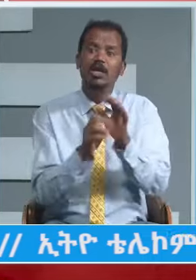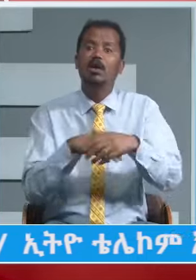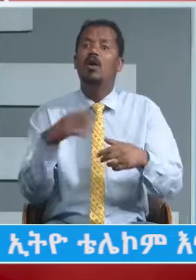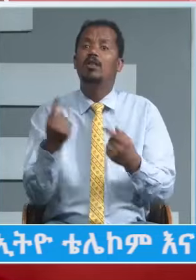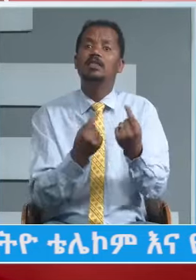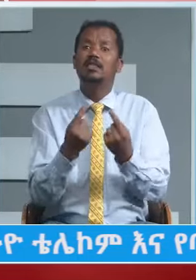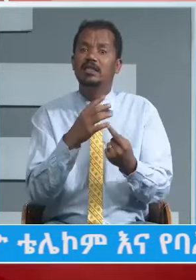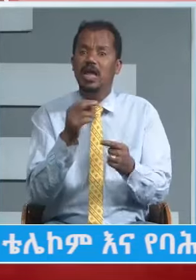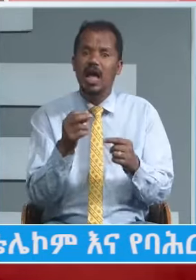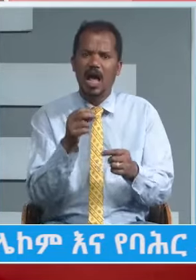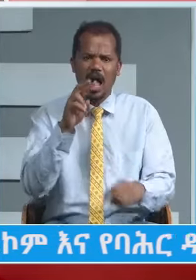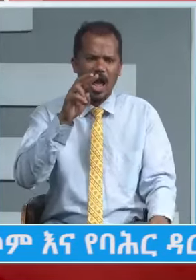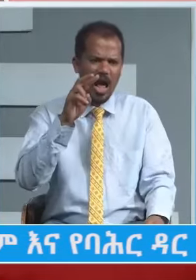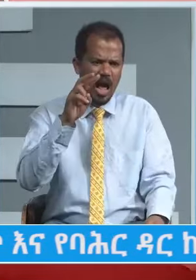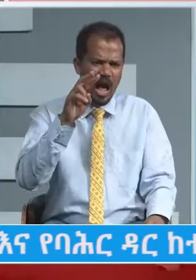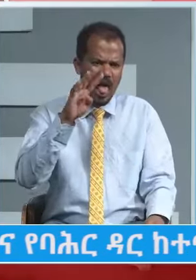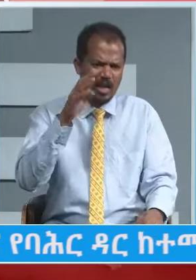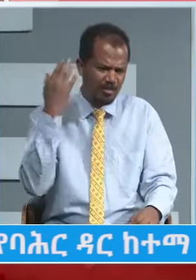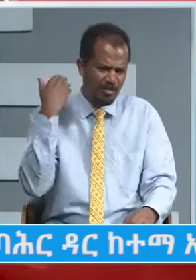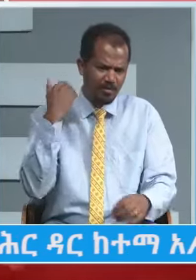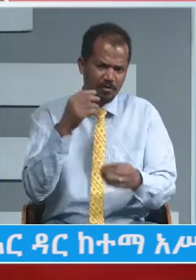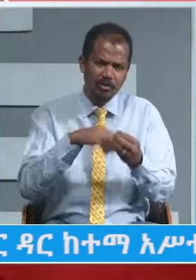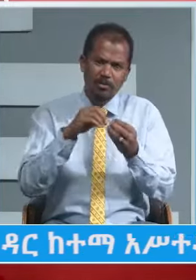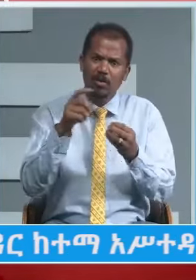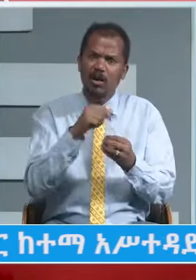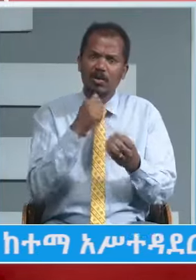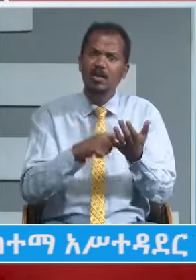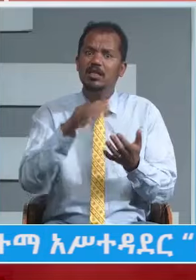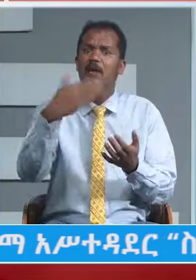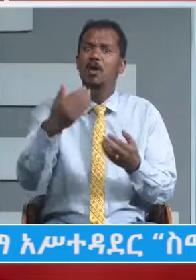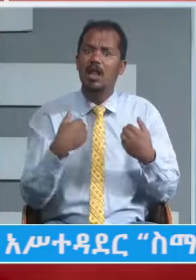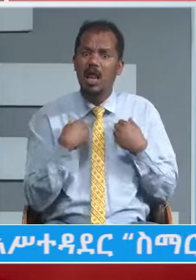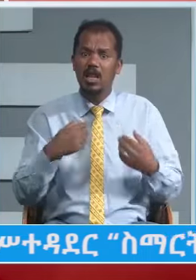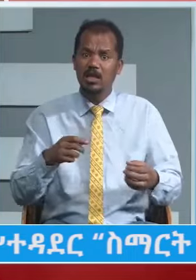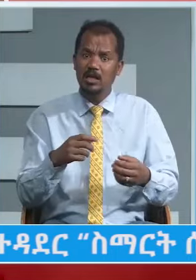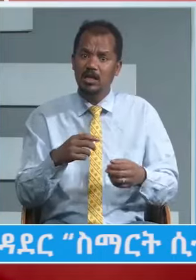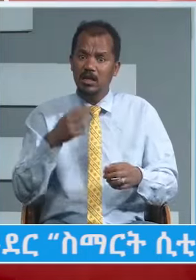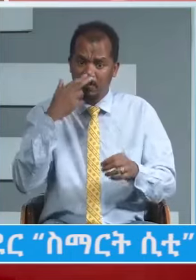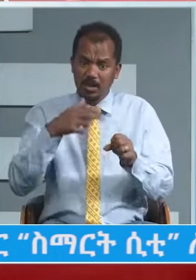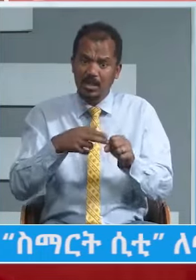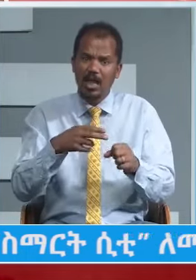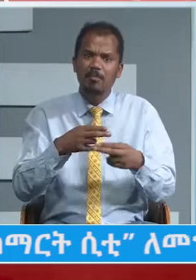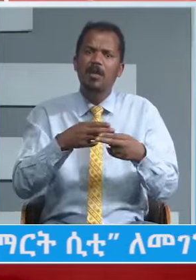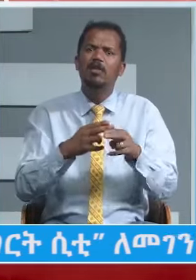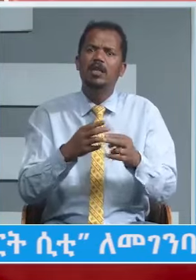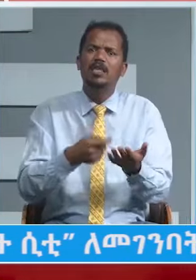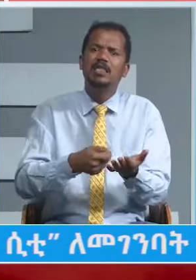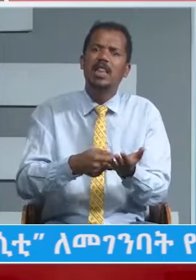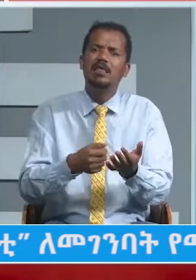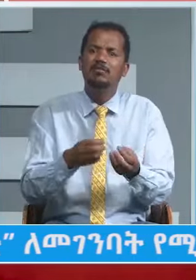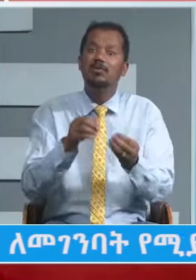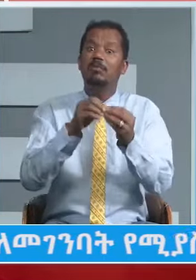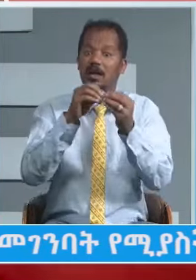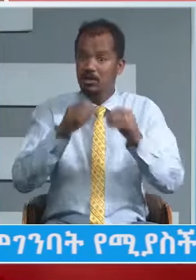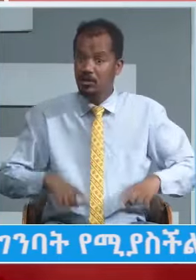ህገወጥ ድርጊቶችና የዋጋ ጭማሪ ሐምሌ 24 አካባቢ ጨምሮ ባለበት ካሉ መስጠቀር ከዛ በኋላ ያለው ከነዳጅ ጭማሪ ጋር ተያይዞ በኪሎግራም የሳንቲም ሽርፍራፊ